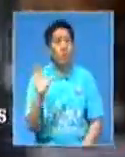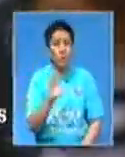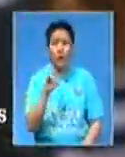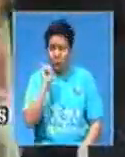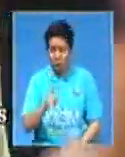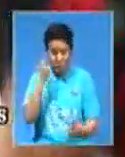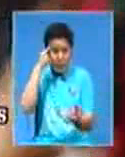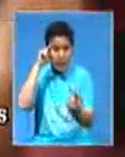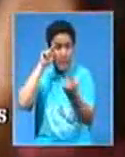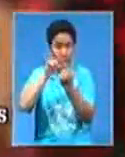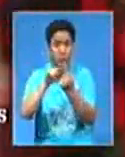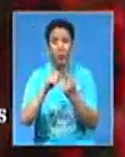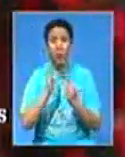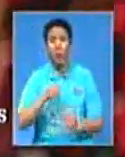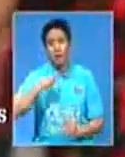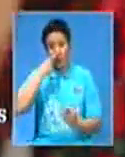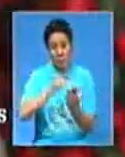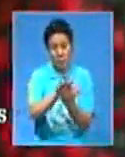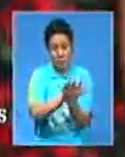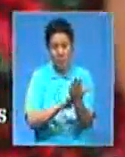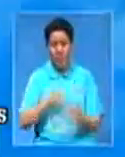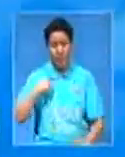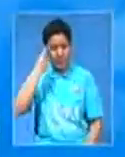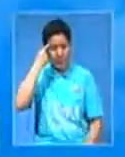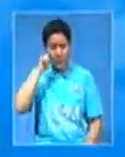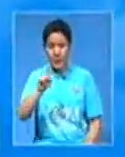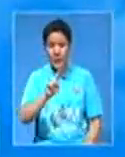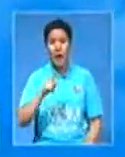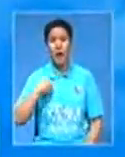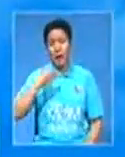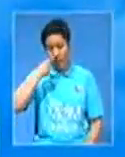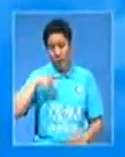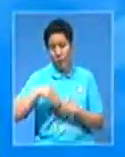ติและอนาคตของลูกหลานต่อไปนะครับเราจะไปรูปบ้านเมืองกันได้อย่างไรด้วยนะ